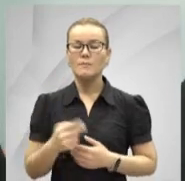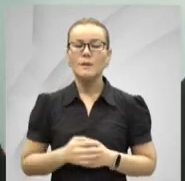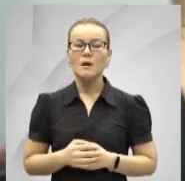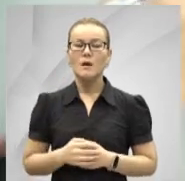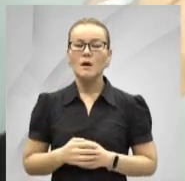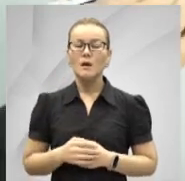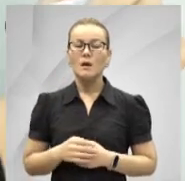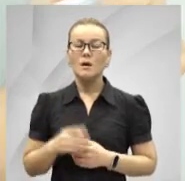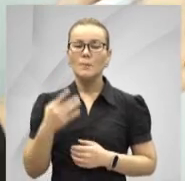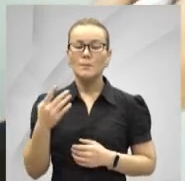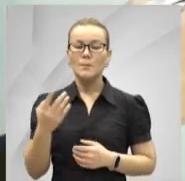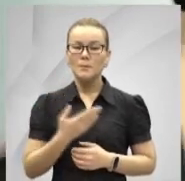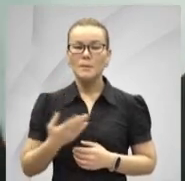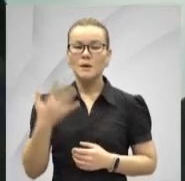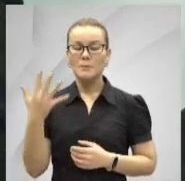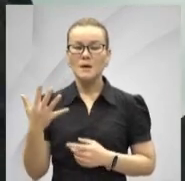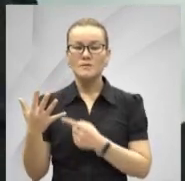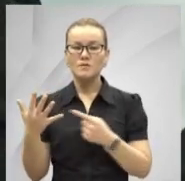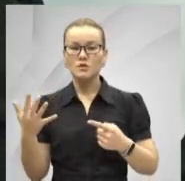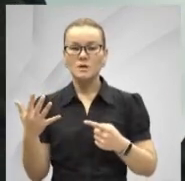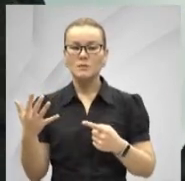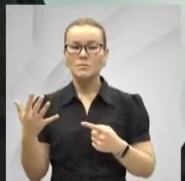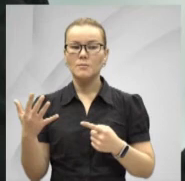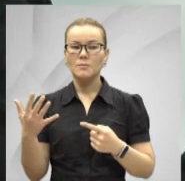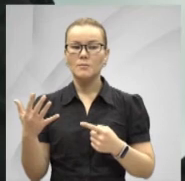Для этого мы 5 вычитаем